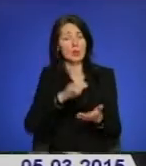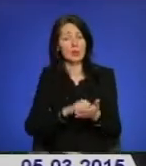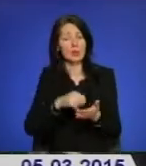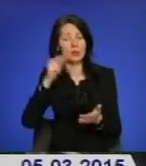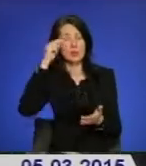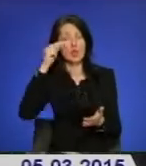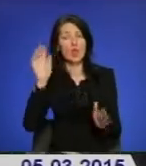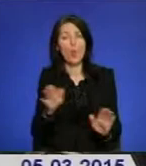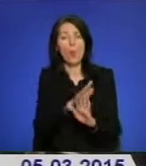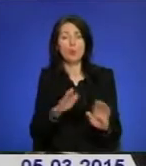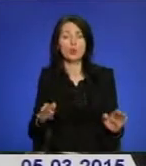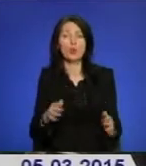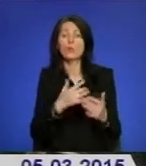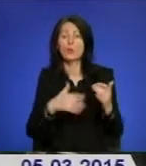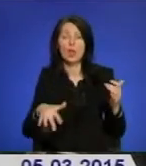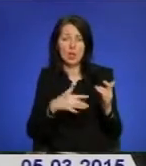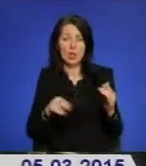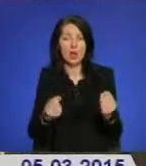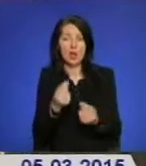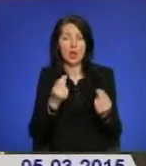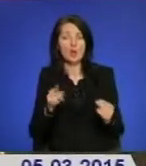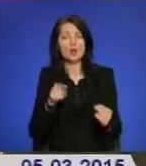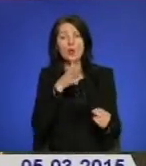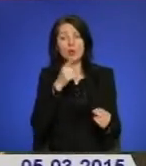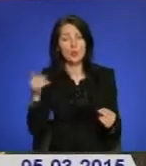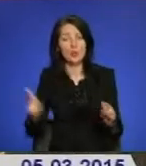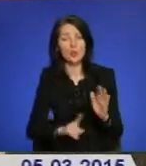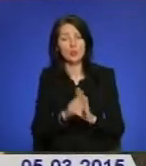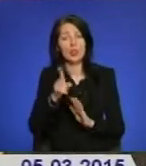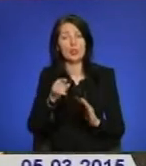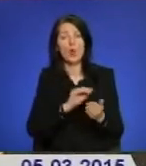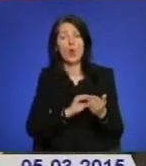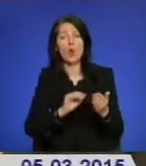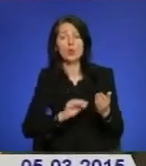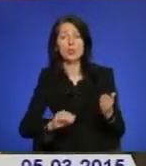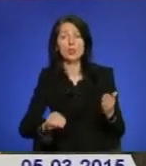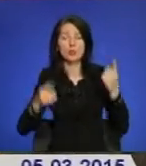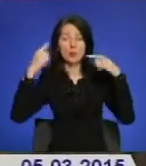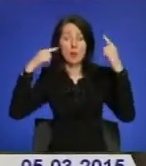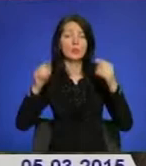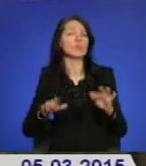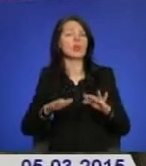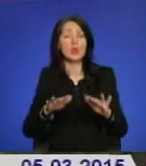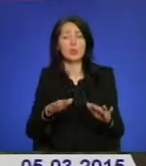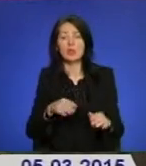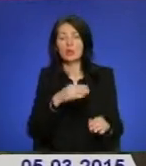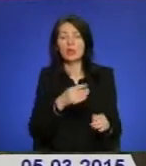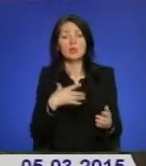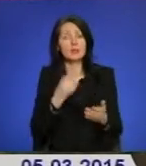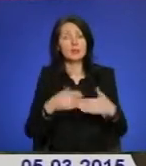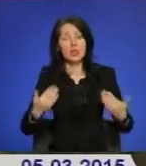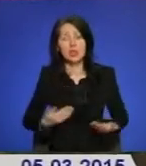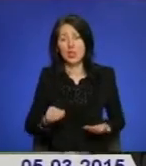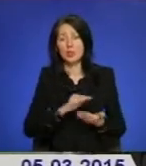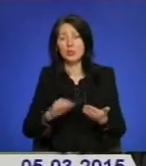з того часу розпочалася його композиторська діяльність за своє життя Михайло Вербицький написав безліч музичних творів на